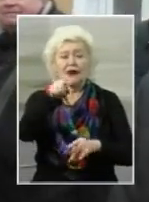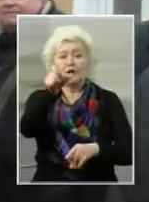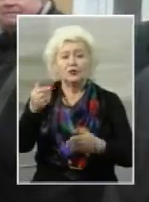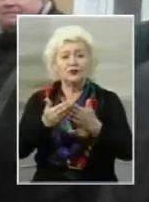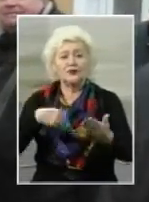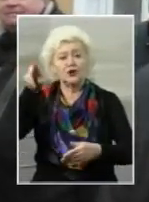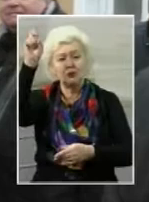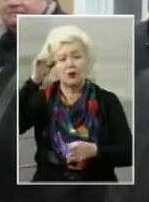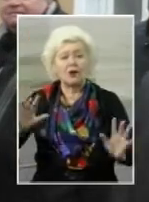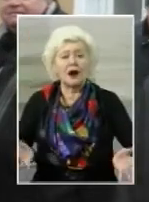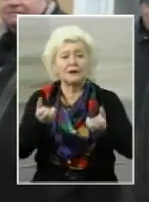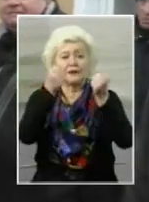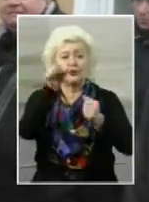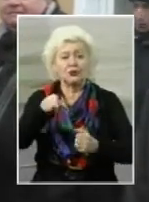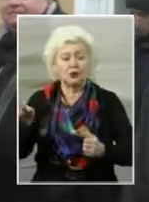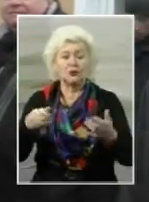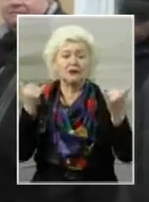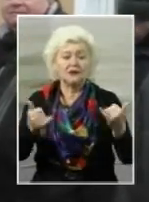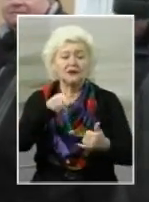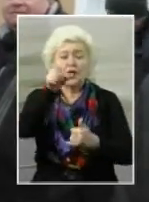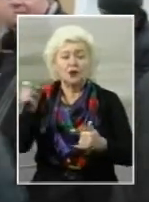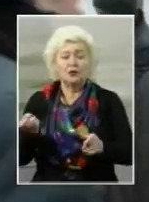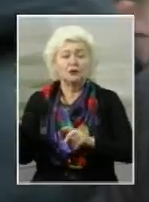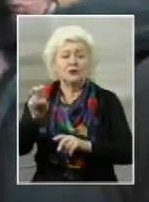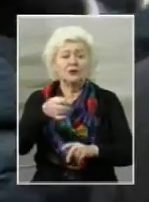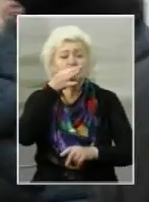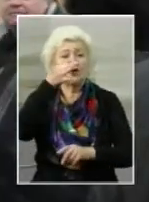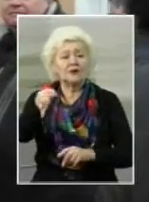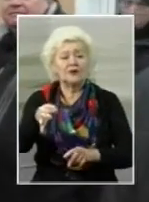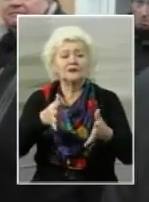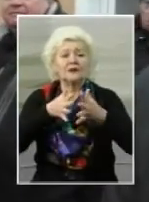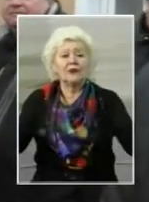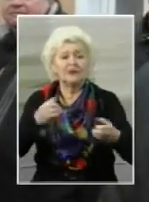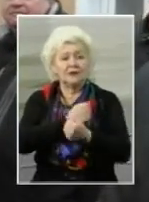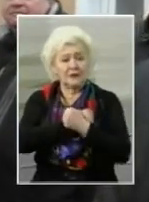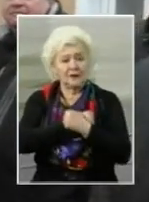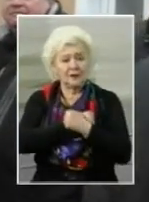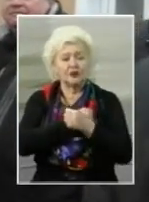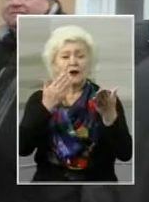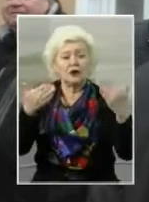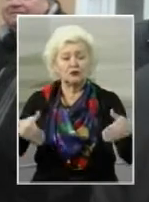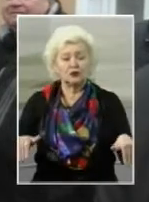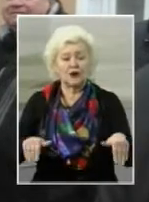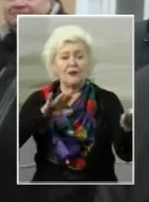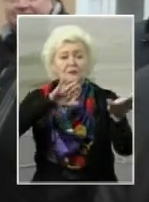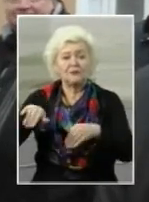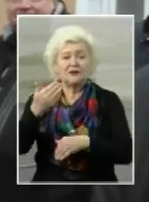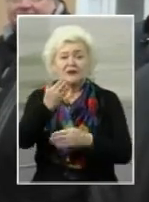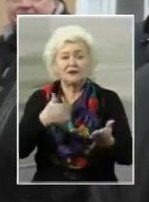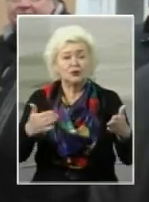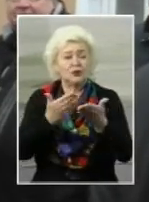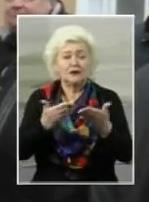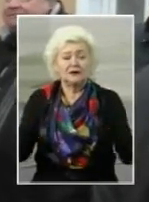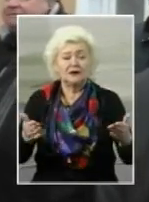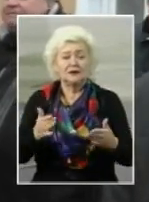Вони рятують людей, і сьогодні люди прийшли висловити, на превеликий жаль, уже після того, як не стало,